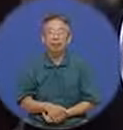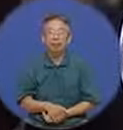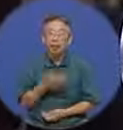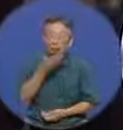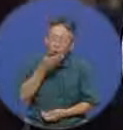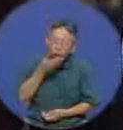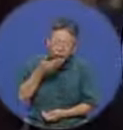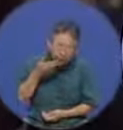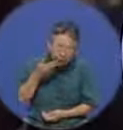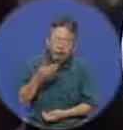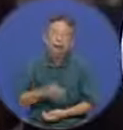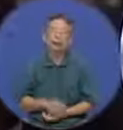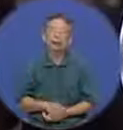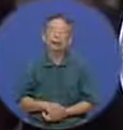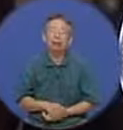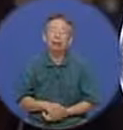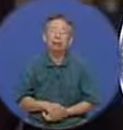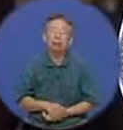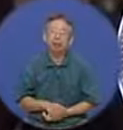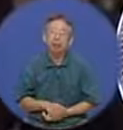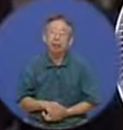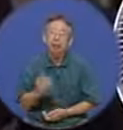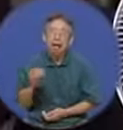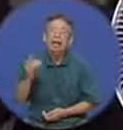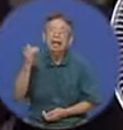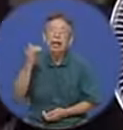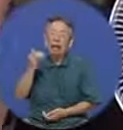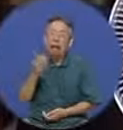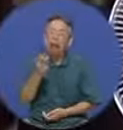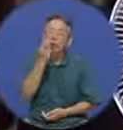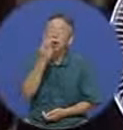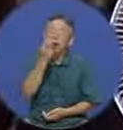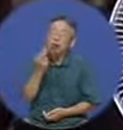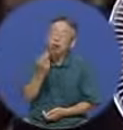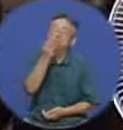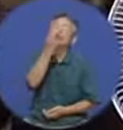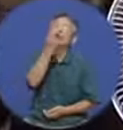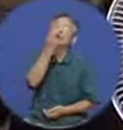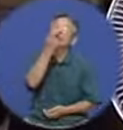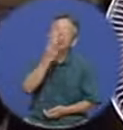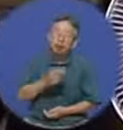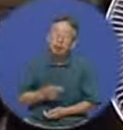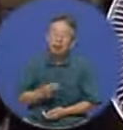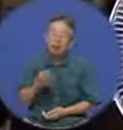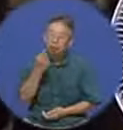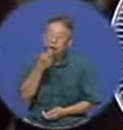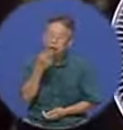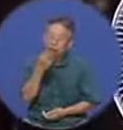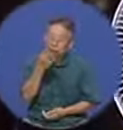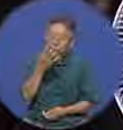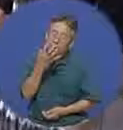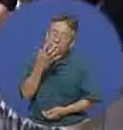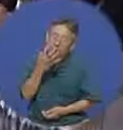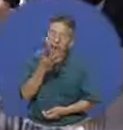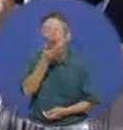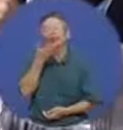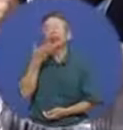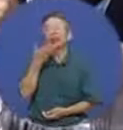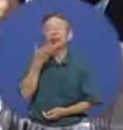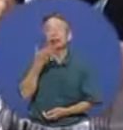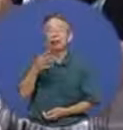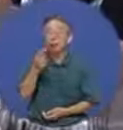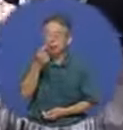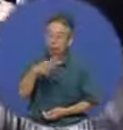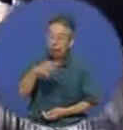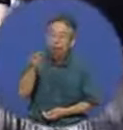おいしい。あの高菜の香りがわーっと口の中に広がっておいしいです。 私初め